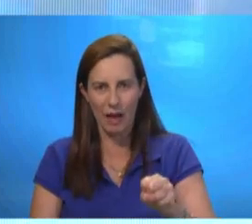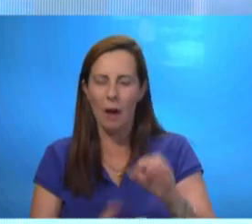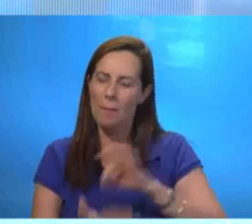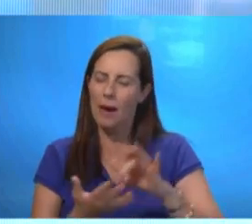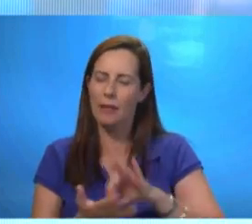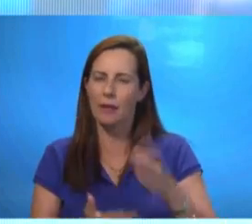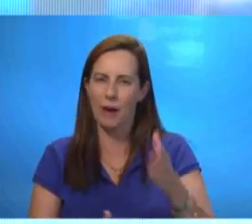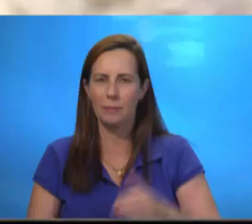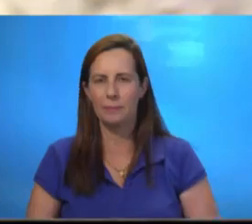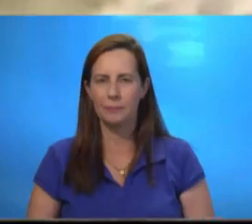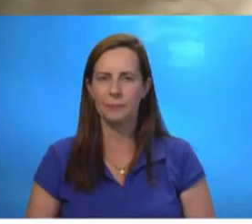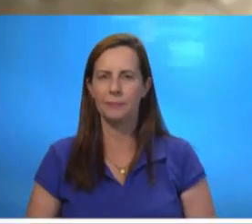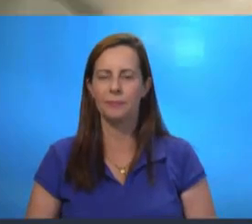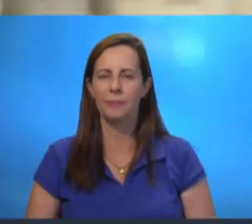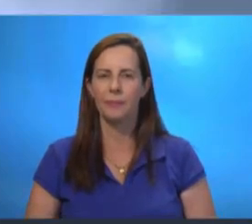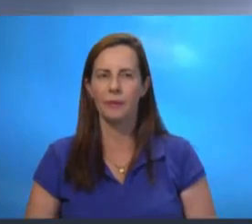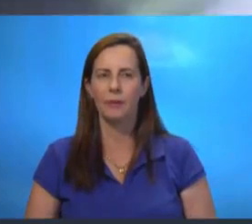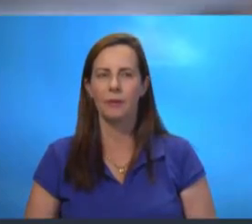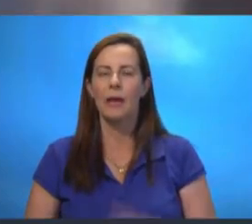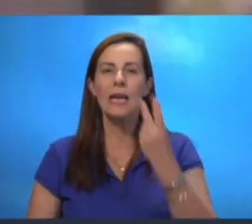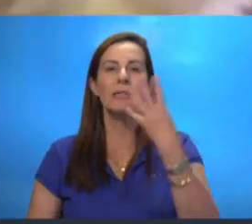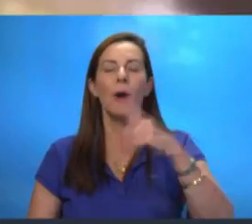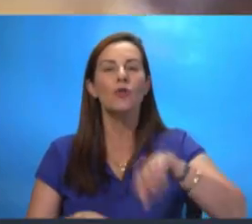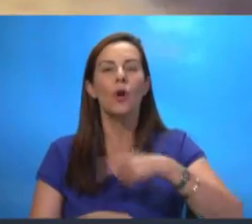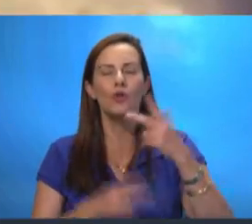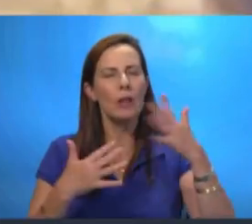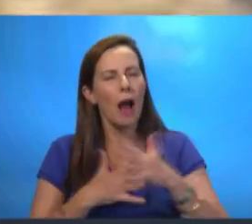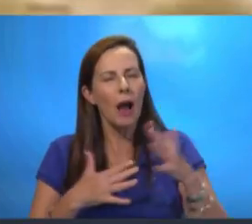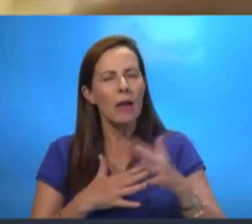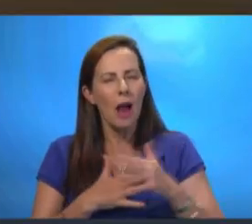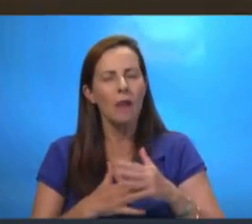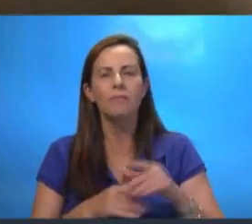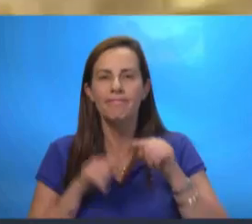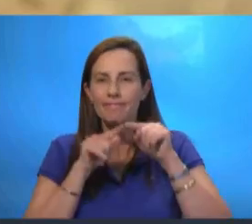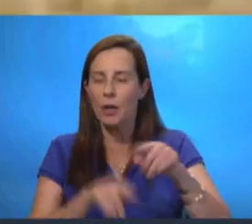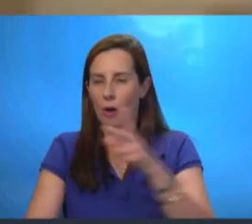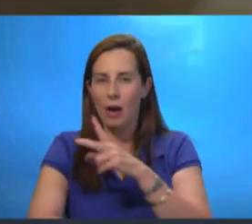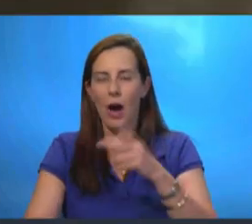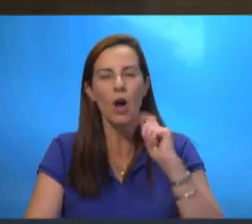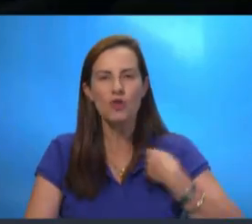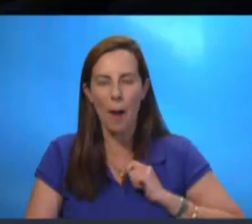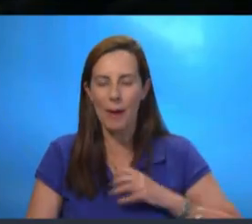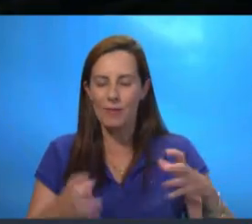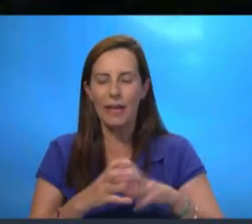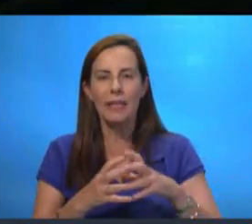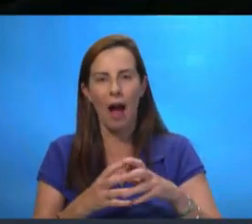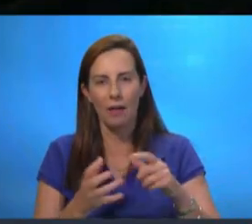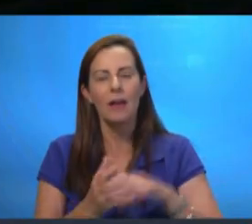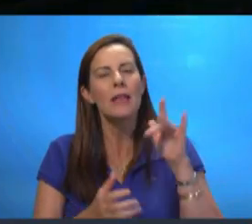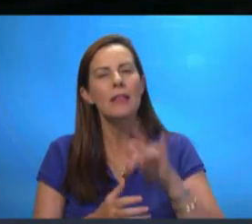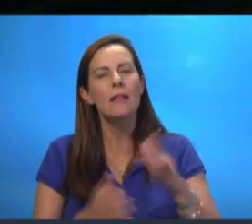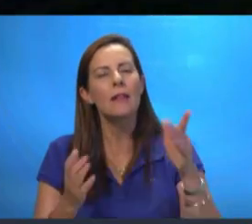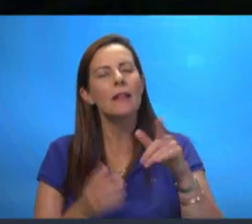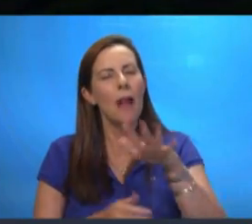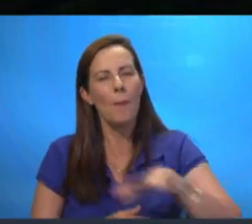איציק זוארץ. 24 שעות של חקירה אינטנסיבית הובילו את חוקרי השב"כ והיחידה המרכזית נגב לשדה